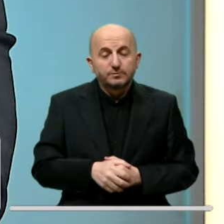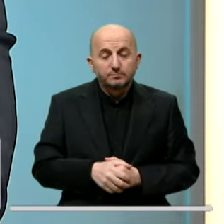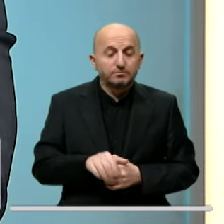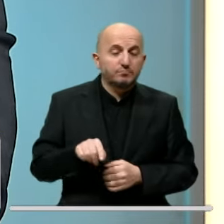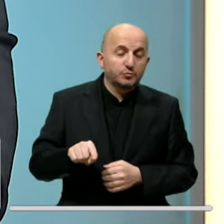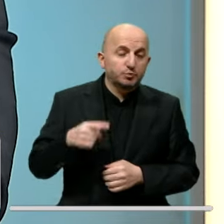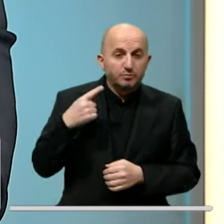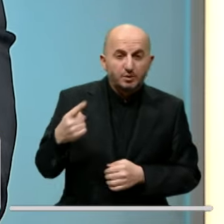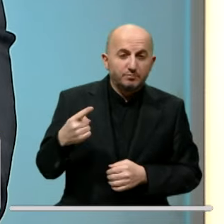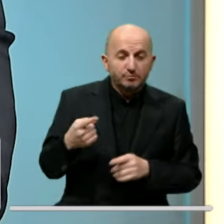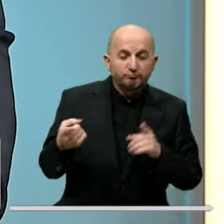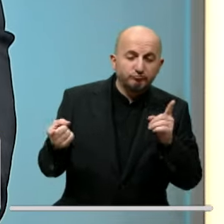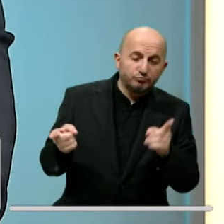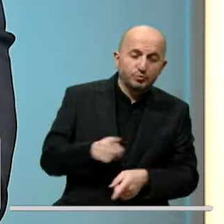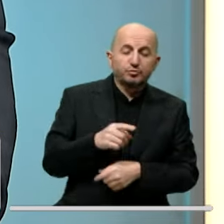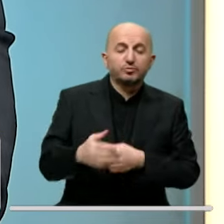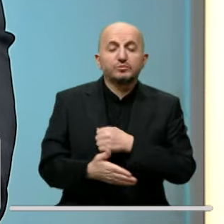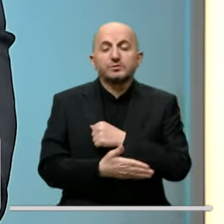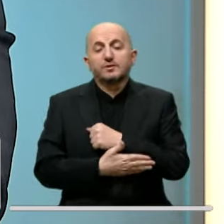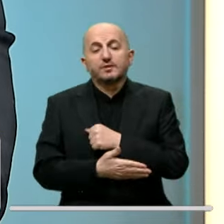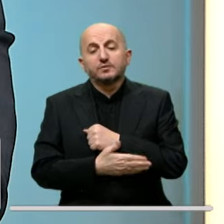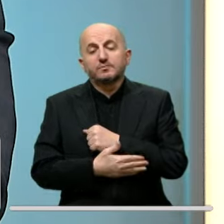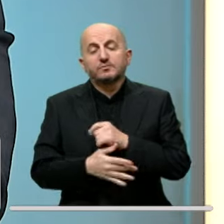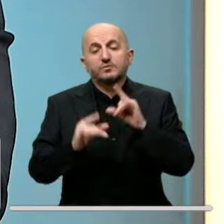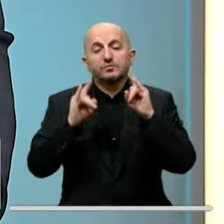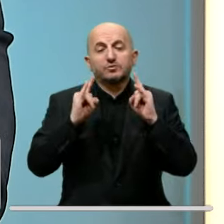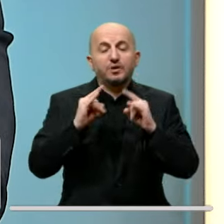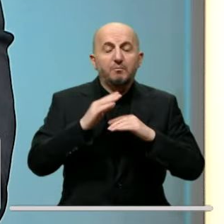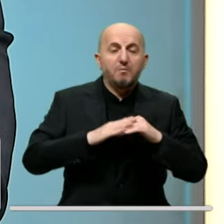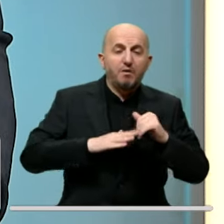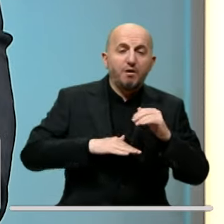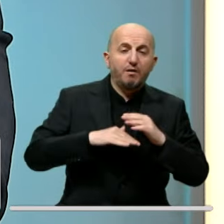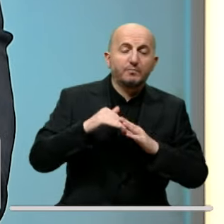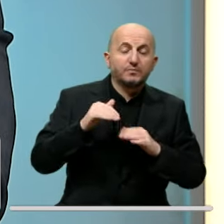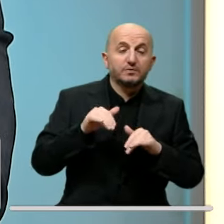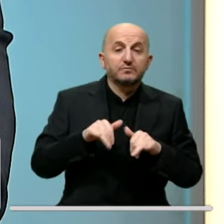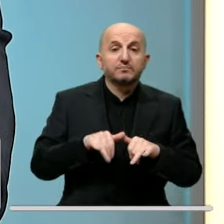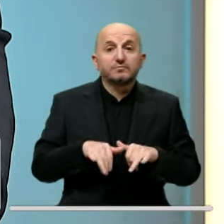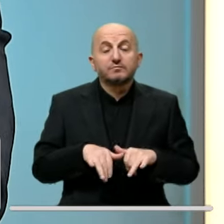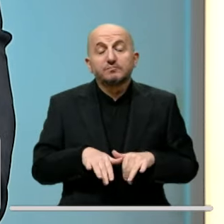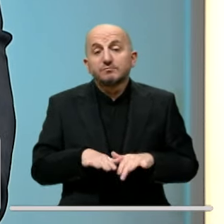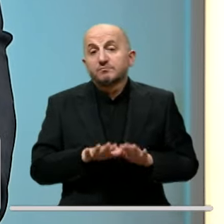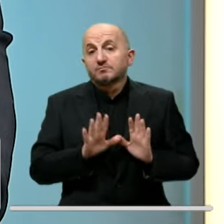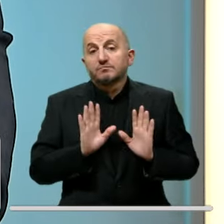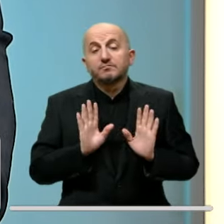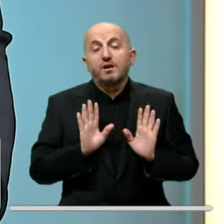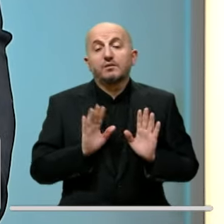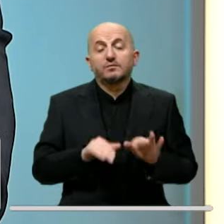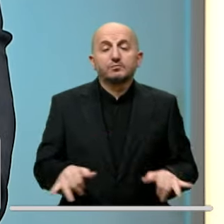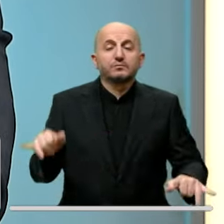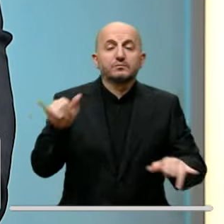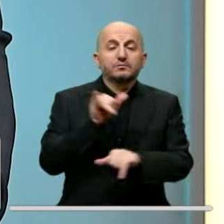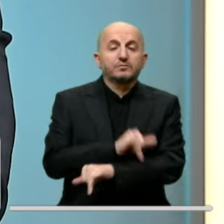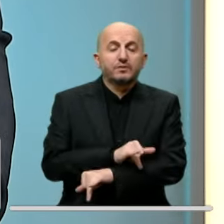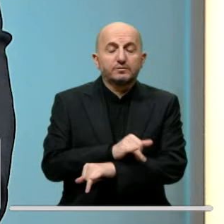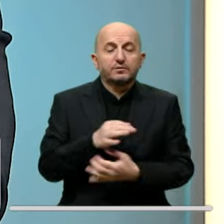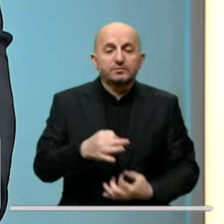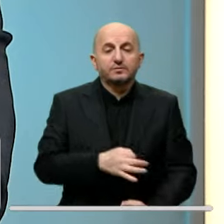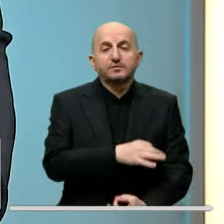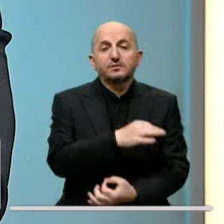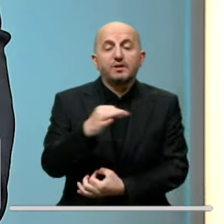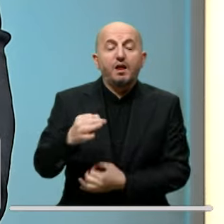bakımdan bu tür yardımlarla cami yapmak yerine, ki bazen buna orada